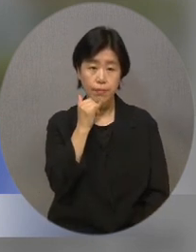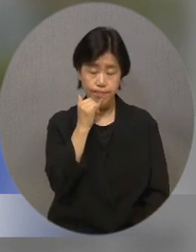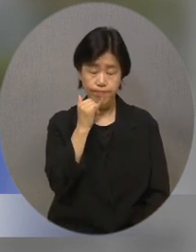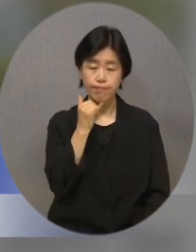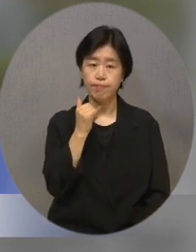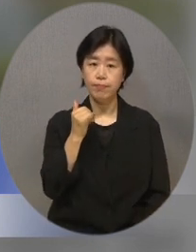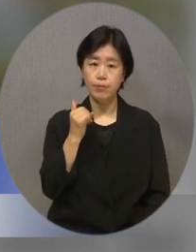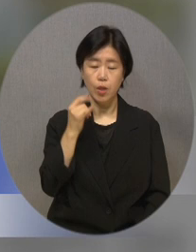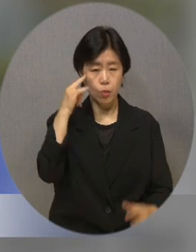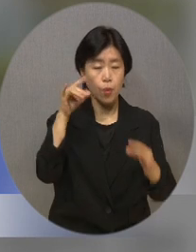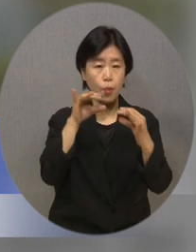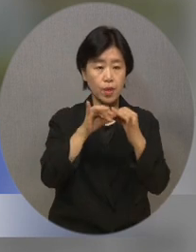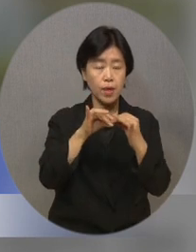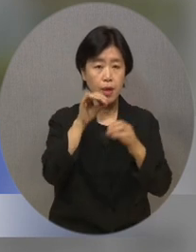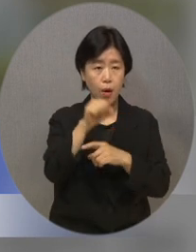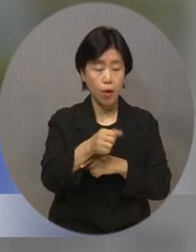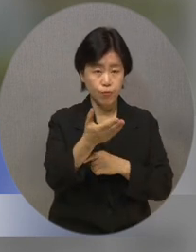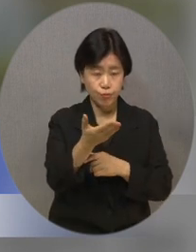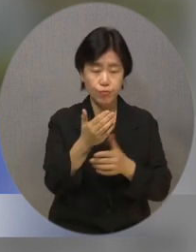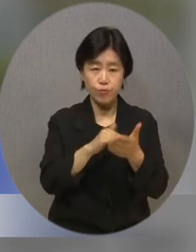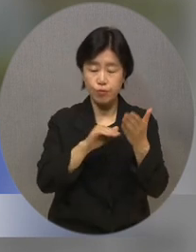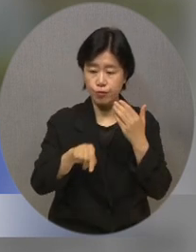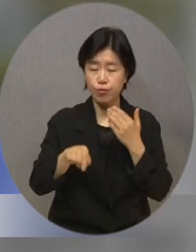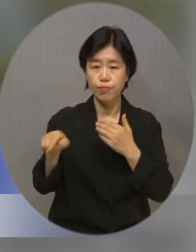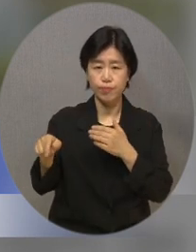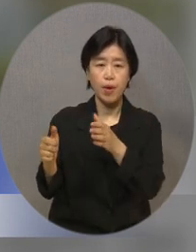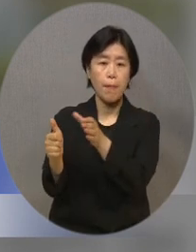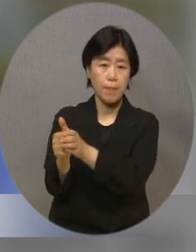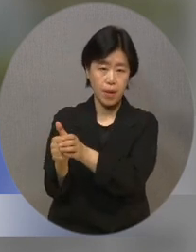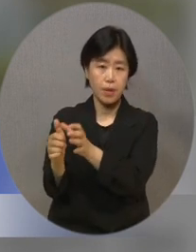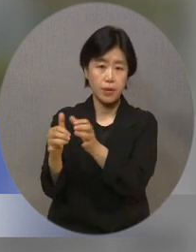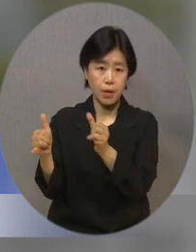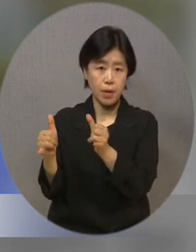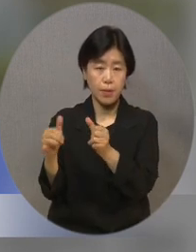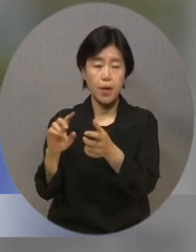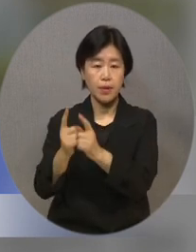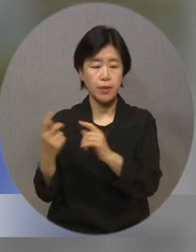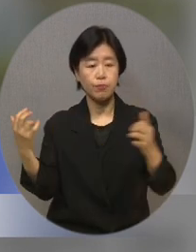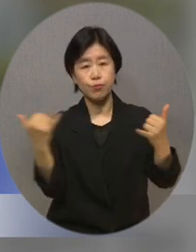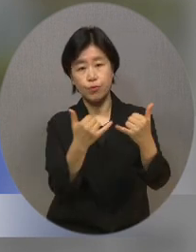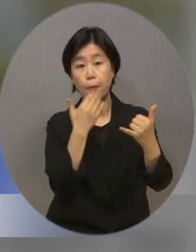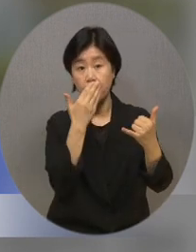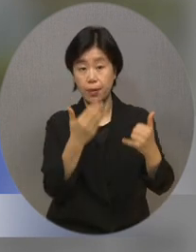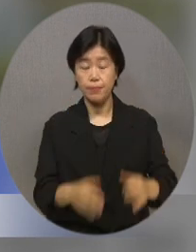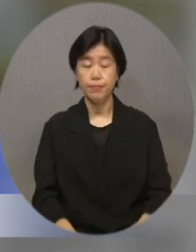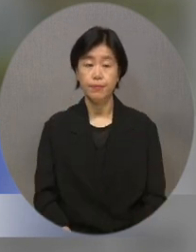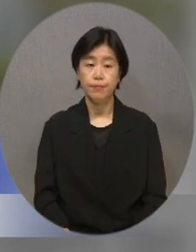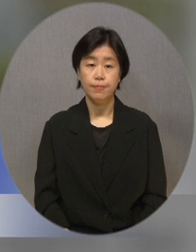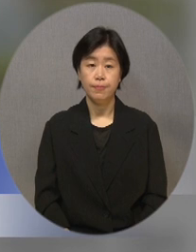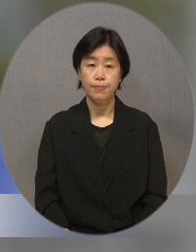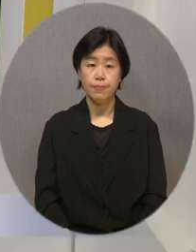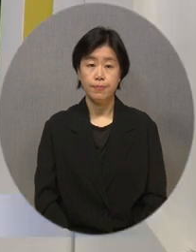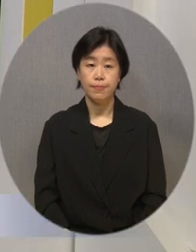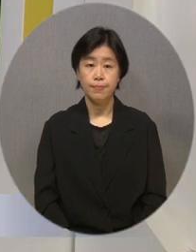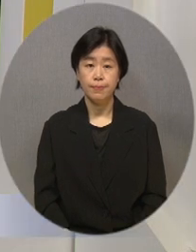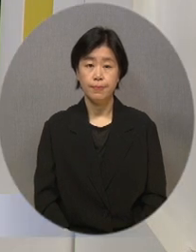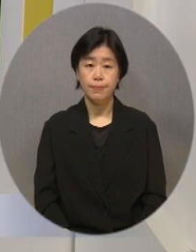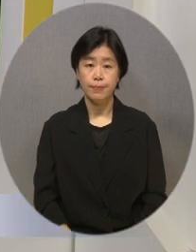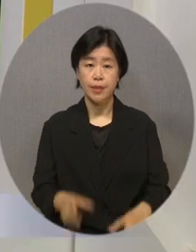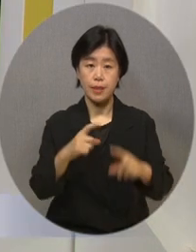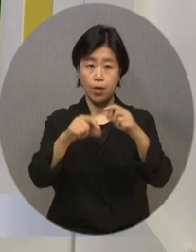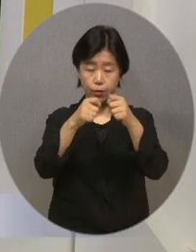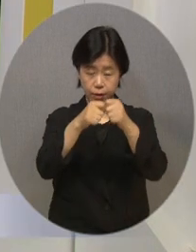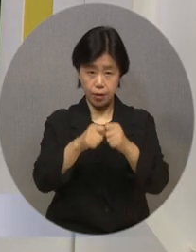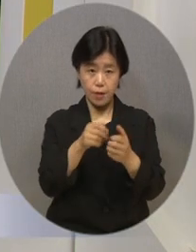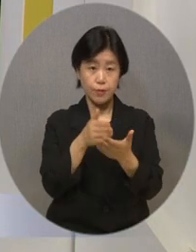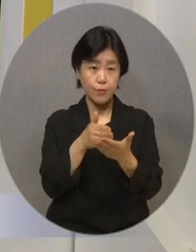장애인 본인의 동의를 받고 개인 정보처리에 동의한 자에 한해 대리인이 대신 예약할 수 있습니다 더